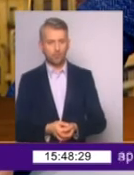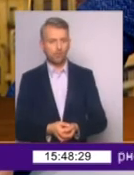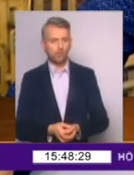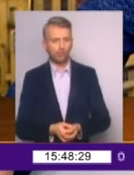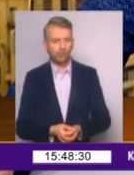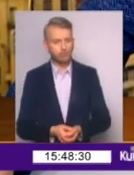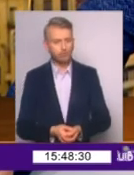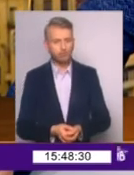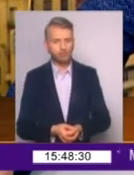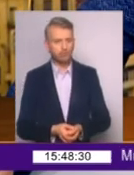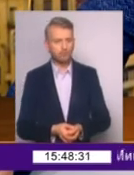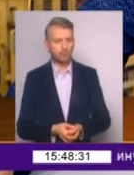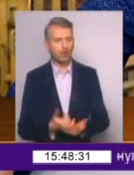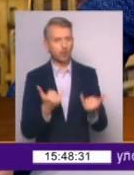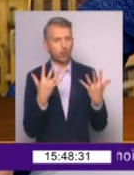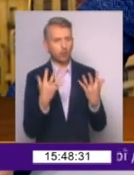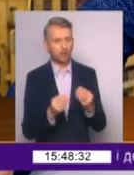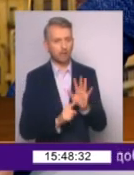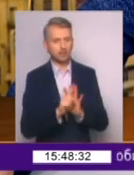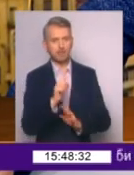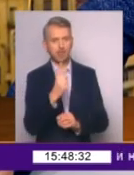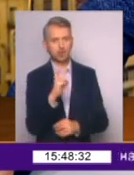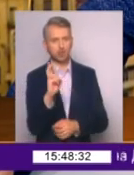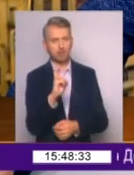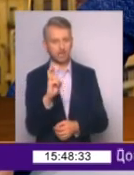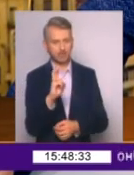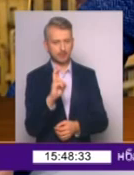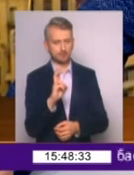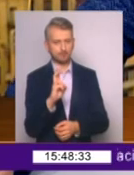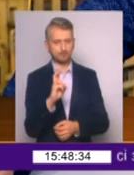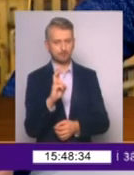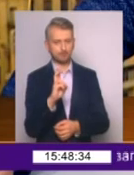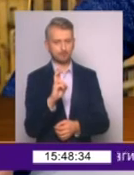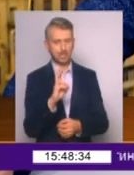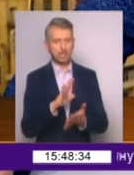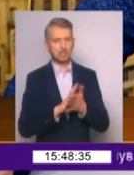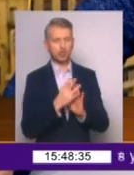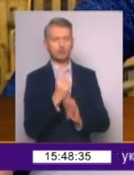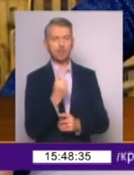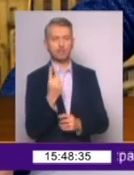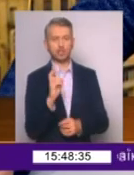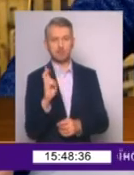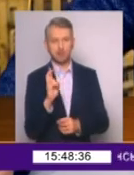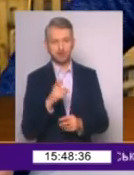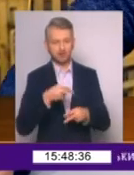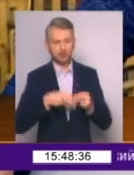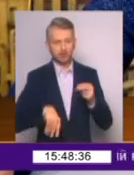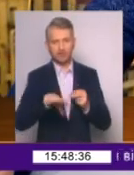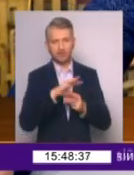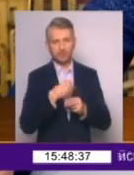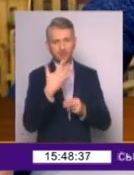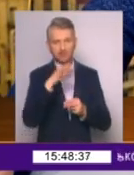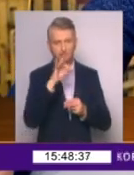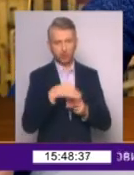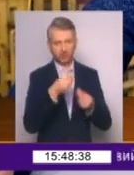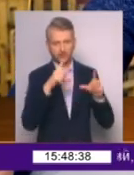На сьогоднішній день, з 1 березня, і станом на 1 березня закінчилися всі 50%